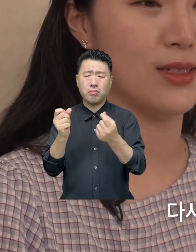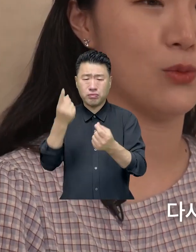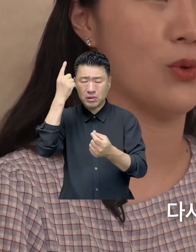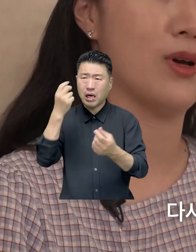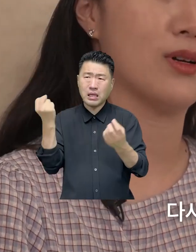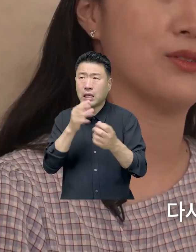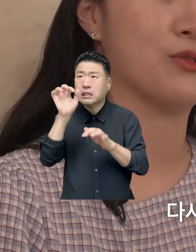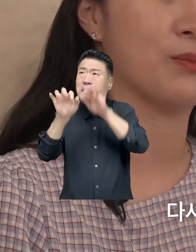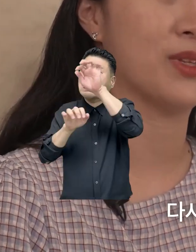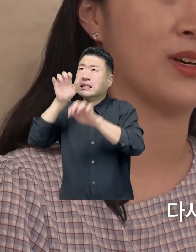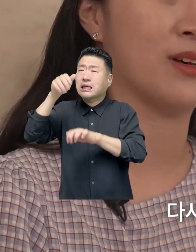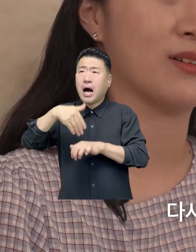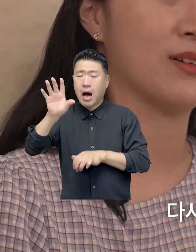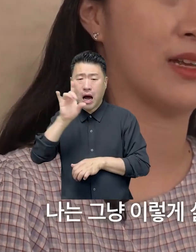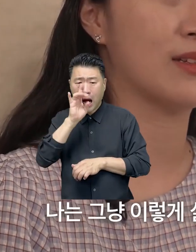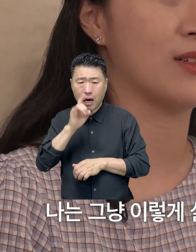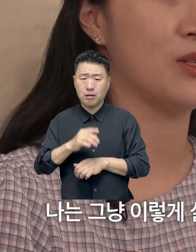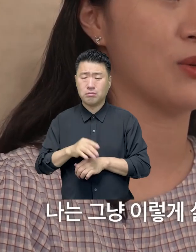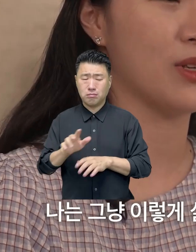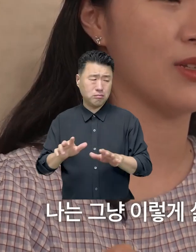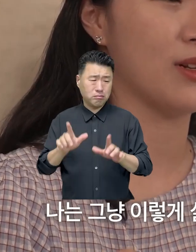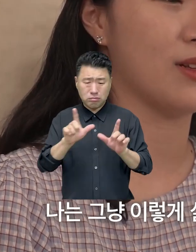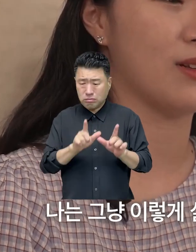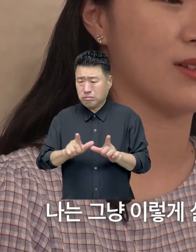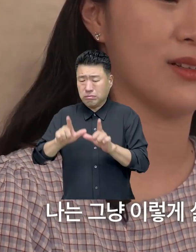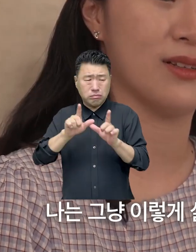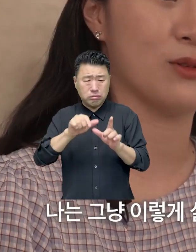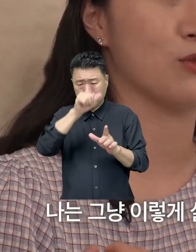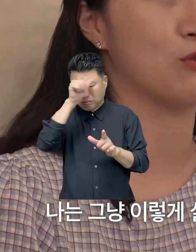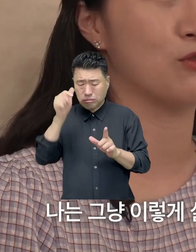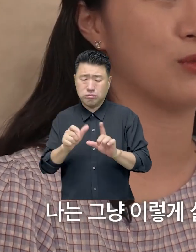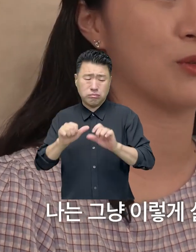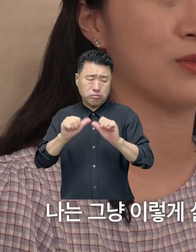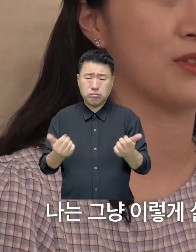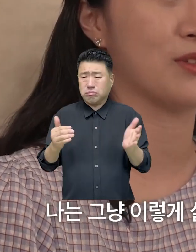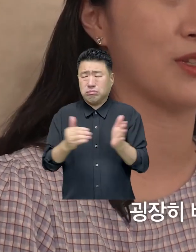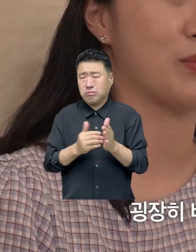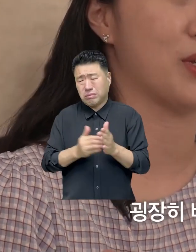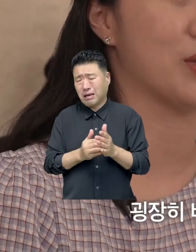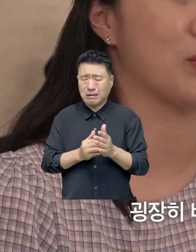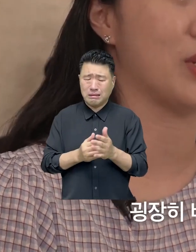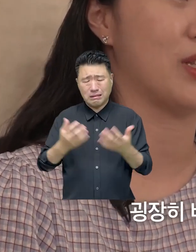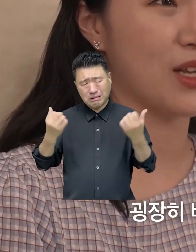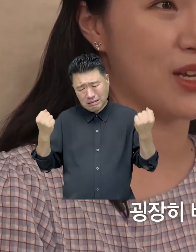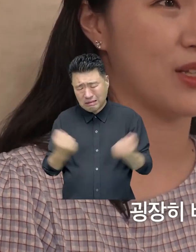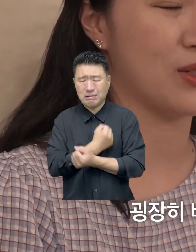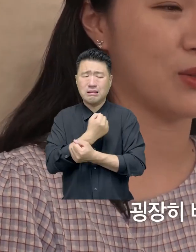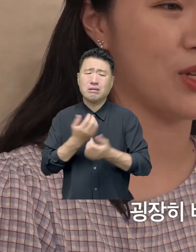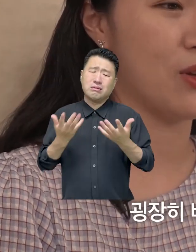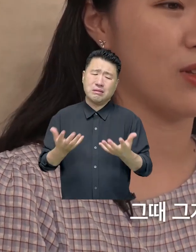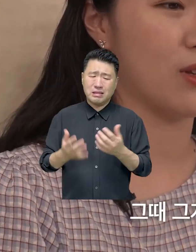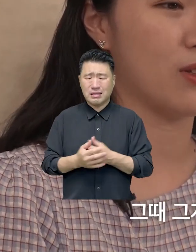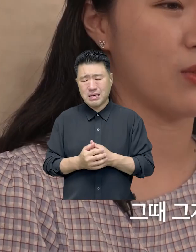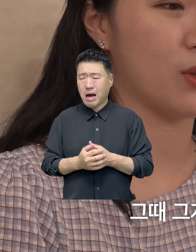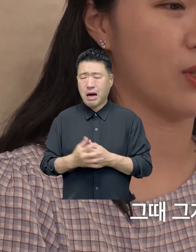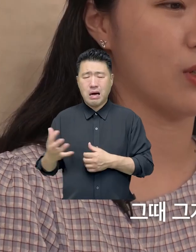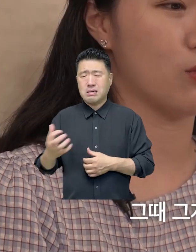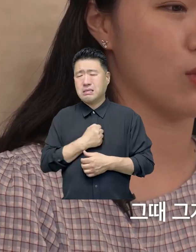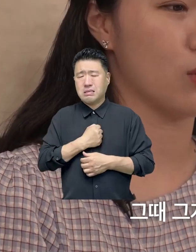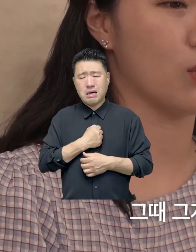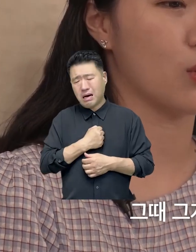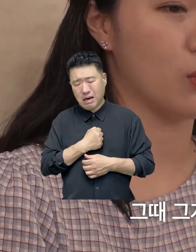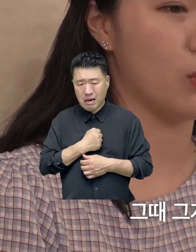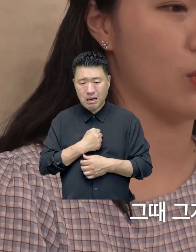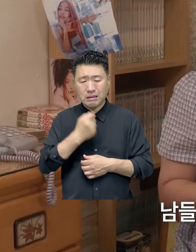했는데 다시는 올라갈 수 없다. 그러니까 나는 그냥 이렇게 살다가 이렇게 죽는 수밖에 없다는 굉장히 비관적인 생각이 들어서 그때 그게